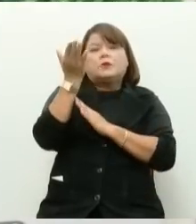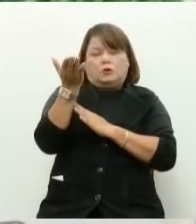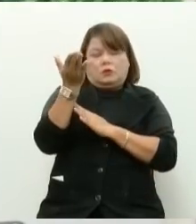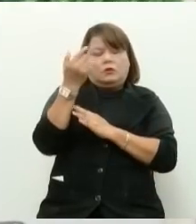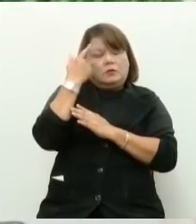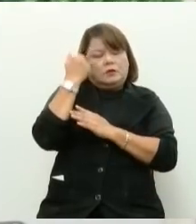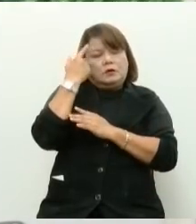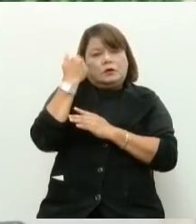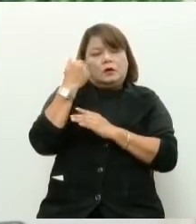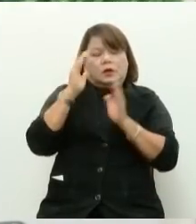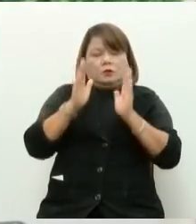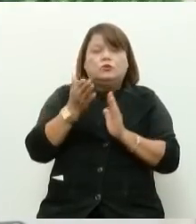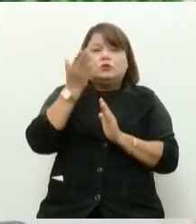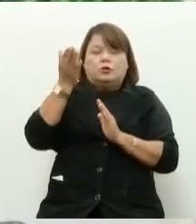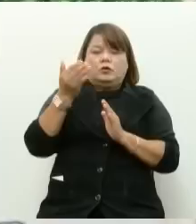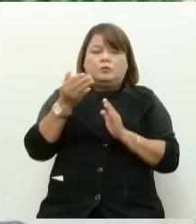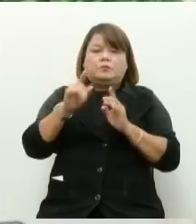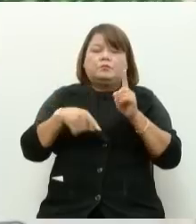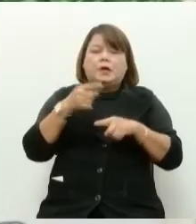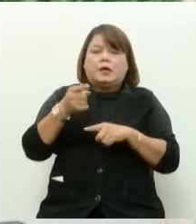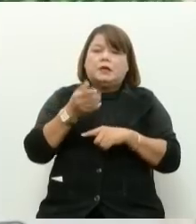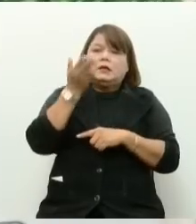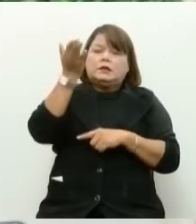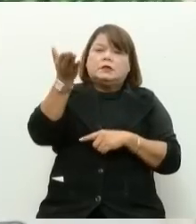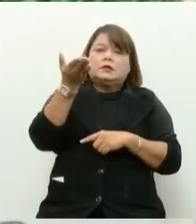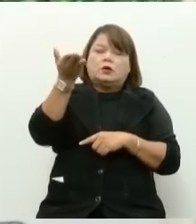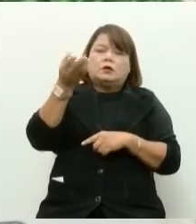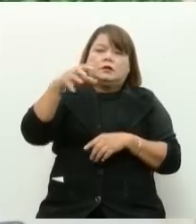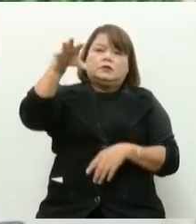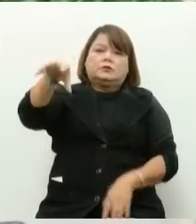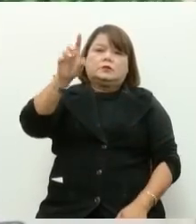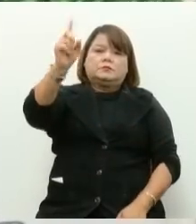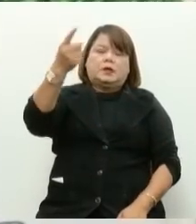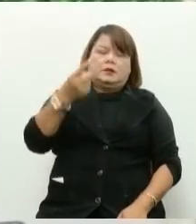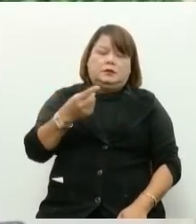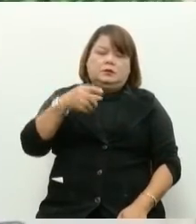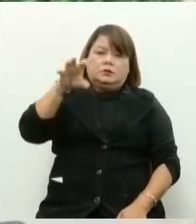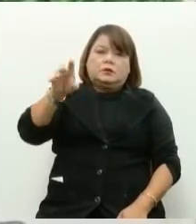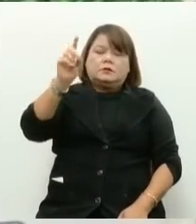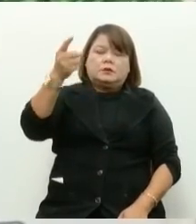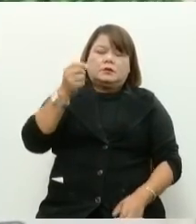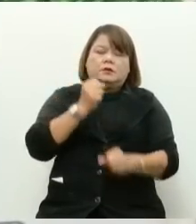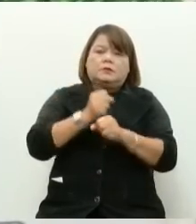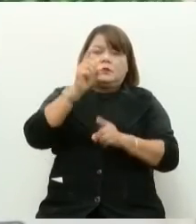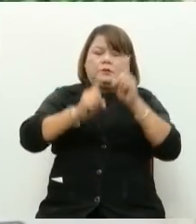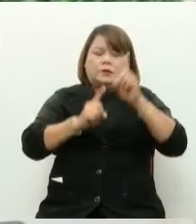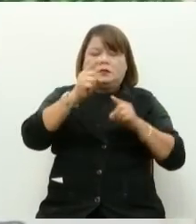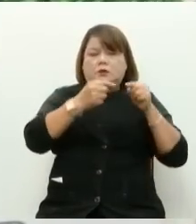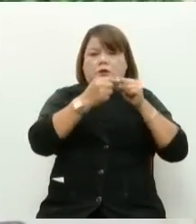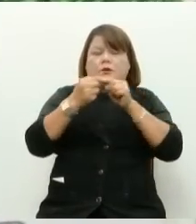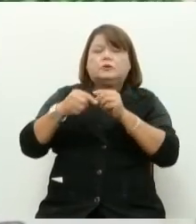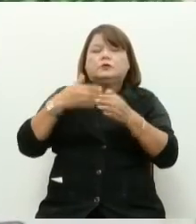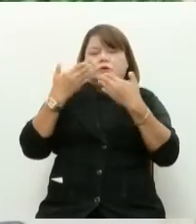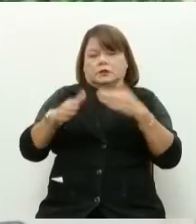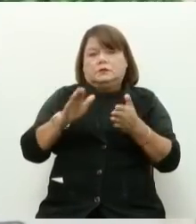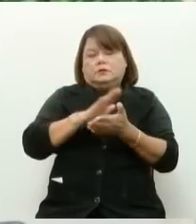ว่าให้ผู้ขอเนี่ยไปยื่นคำขอที่ต้นสังกัดใหม่นะครับแล้วก็ต้องสังกัดใหม่ก็ดำเนินการประเมินต่อไปจนเสร็จสิ้นกระบวน